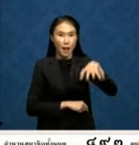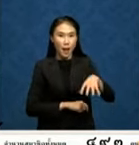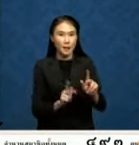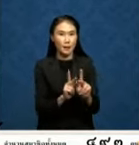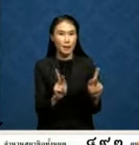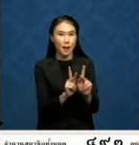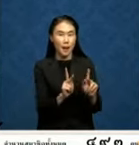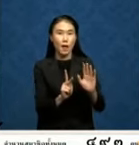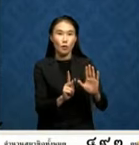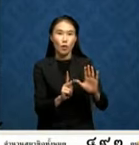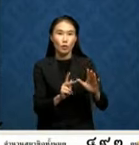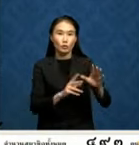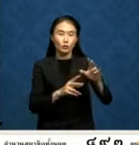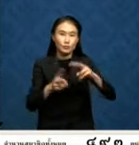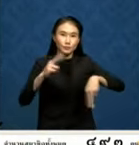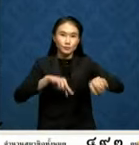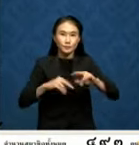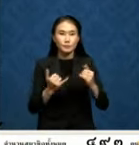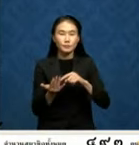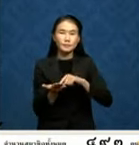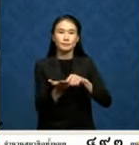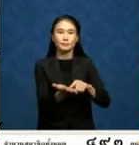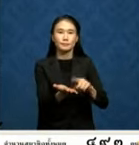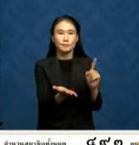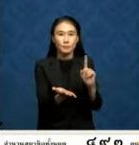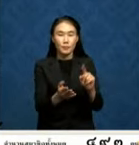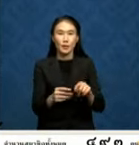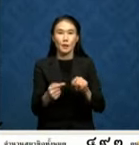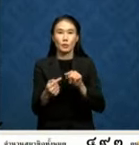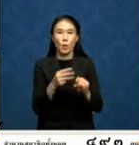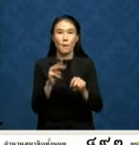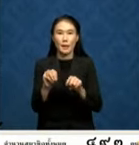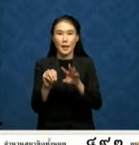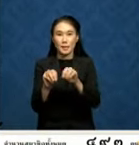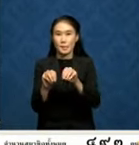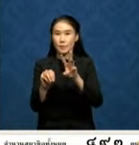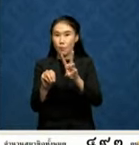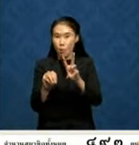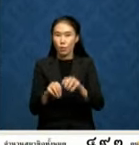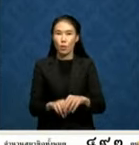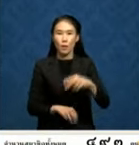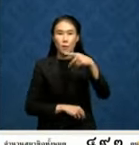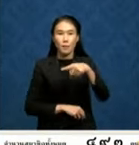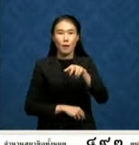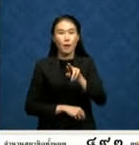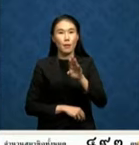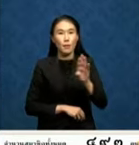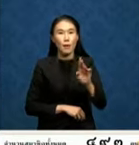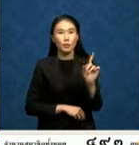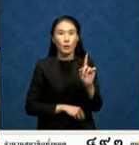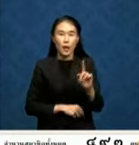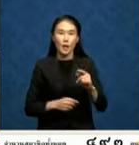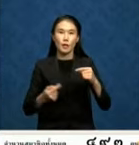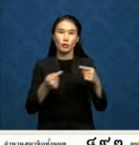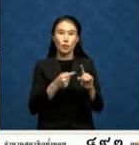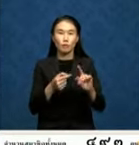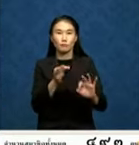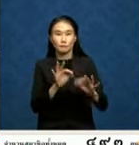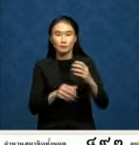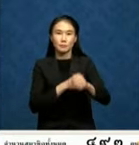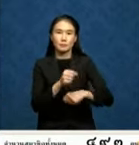การพลังงานซึ่งเป็นการนำเสนอตามความในมาตราที่46ของพระราชบัญญัติการประกอบกิจการพลังงาน